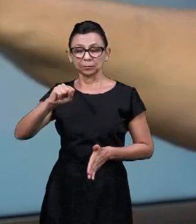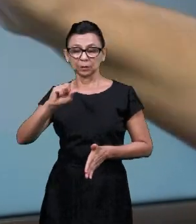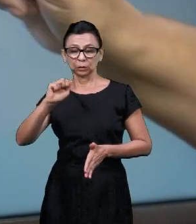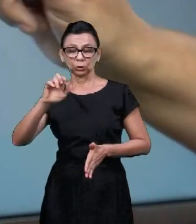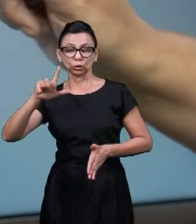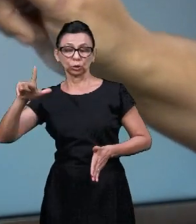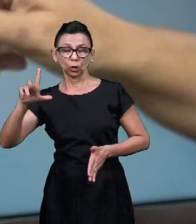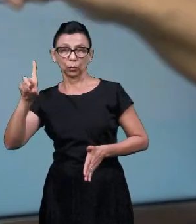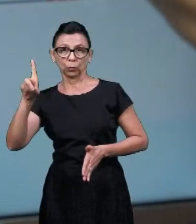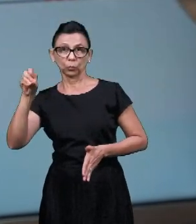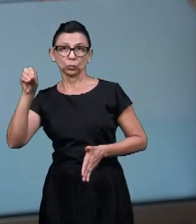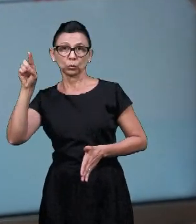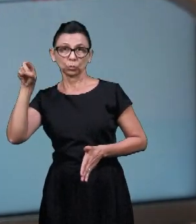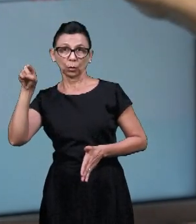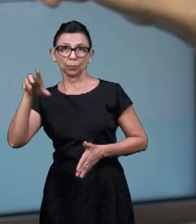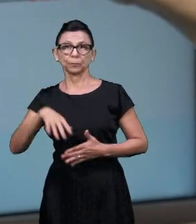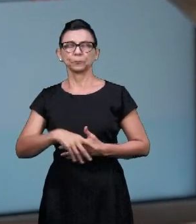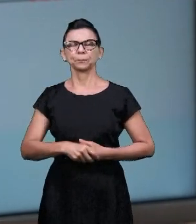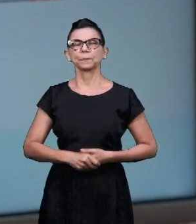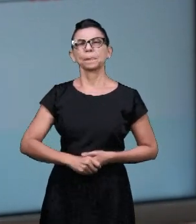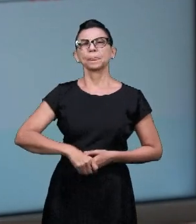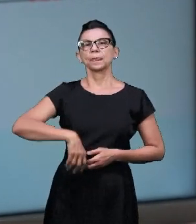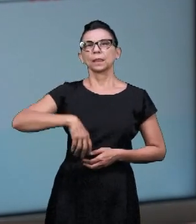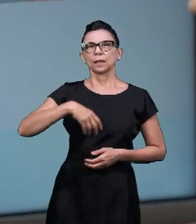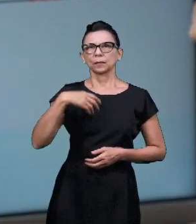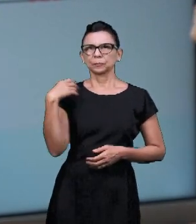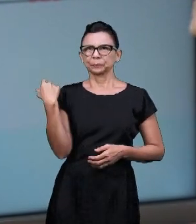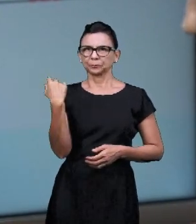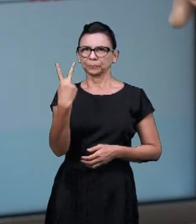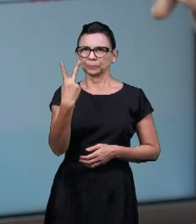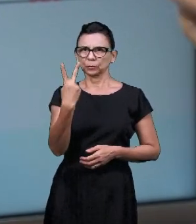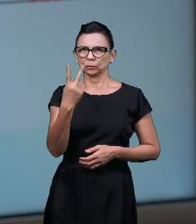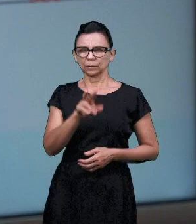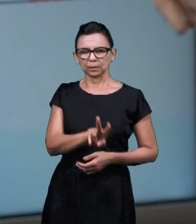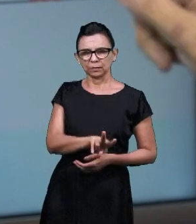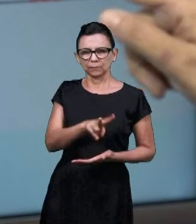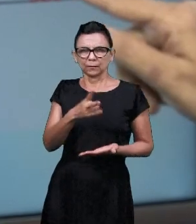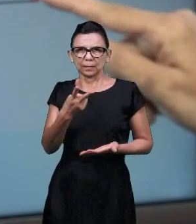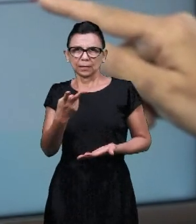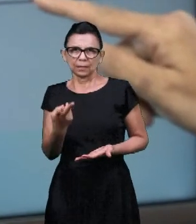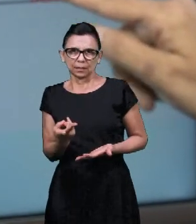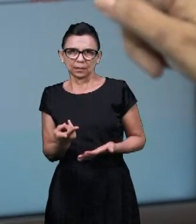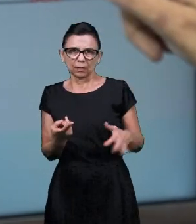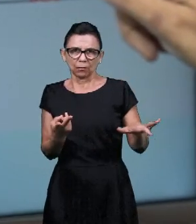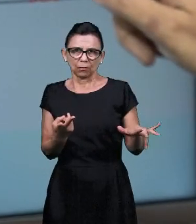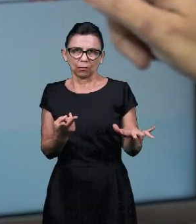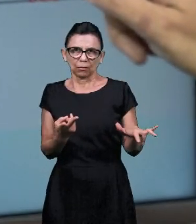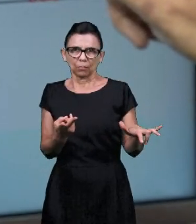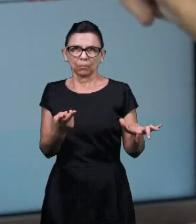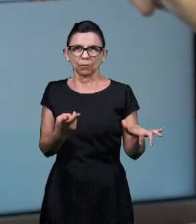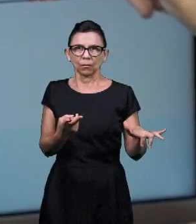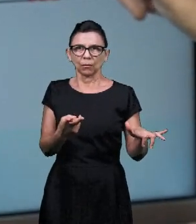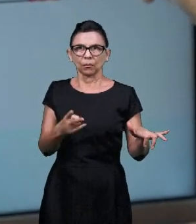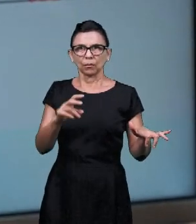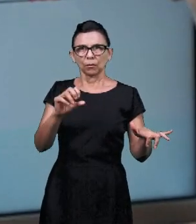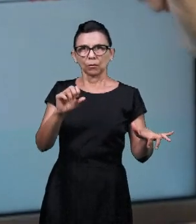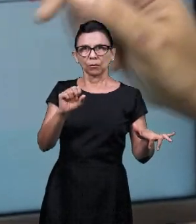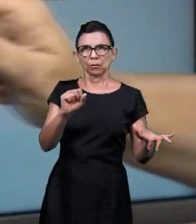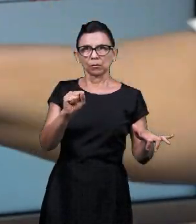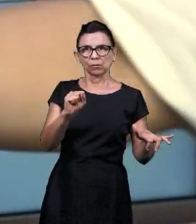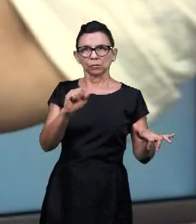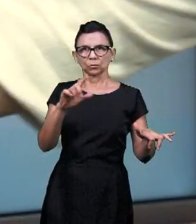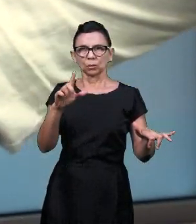la deuxième inversion, maintenant, sol, do, mi.